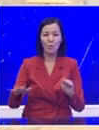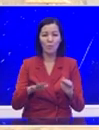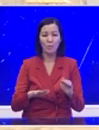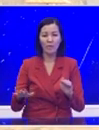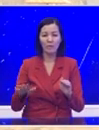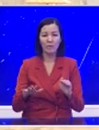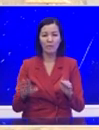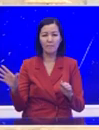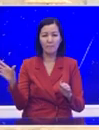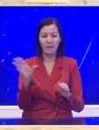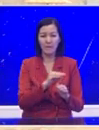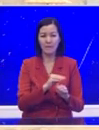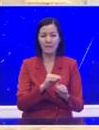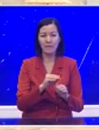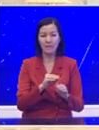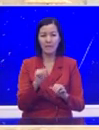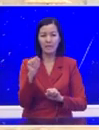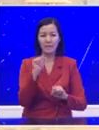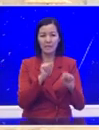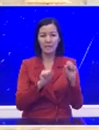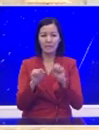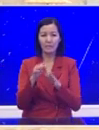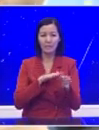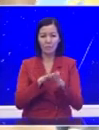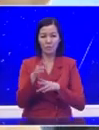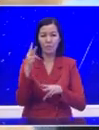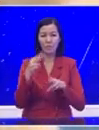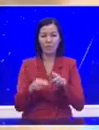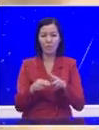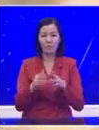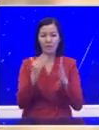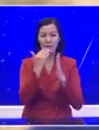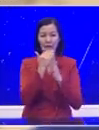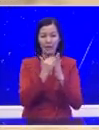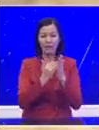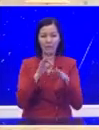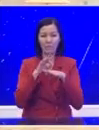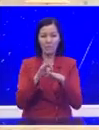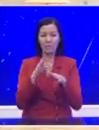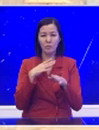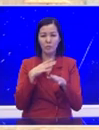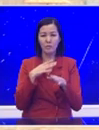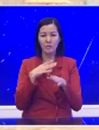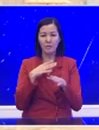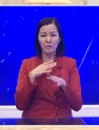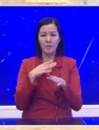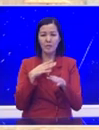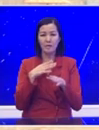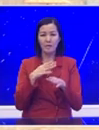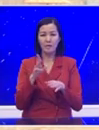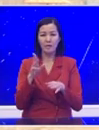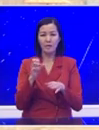жаңағы алаңшаларын бәрін дезинфекция жасап толығымен бітіреміз. Бұл график бойынша жұмыс жүреді. Біз жаңа айтып кеткендей